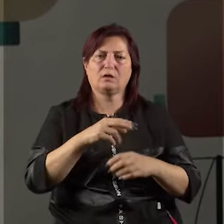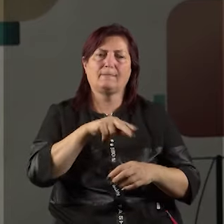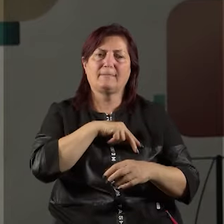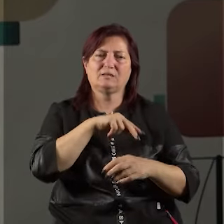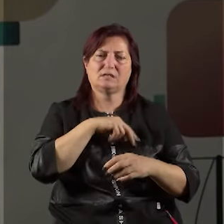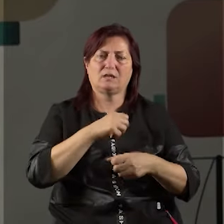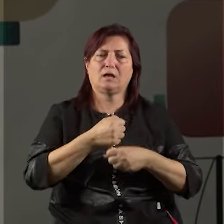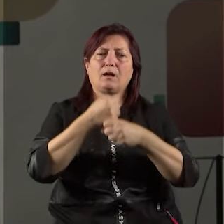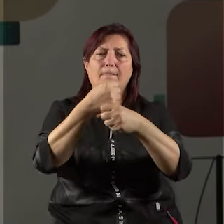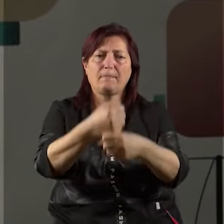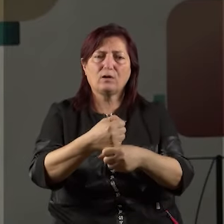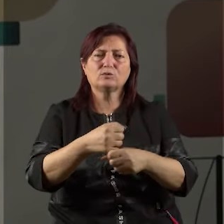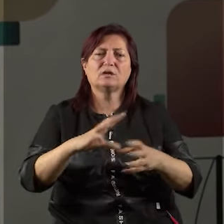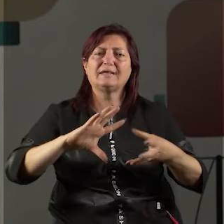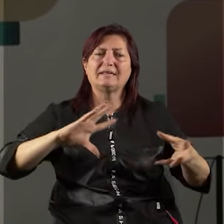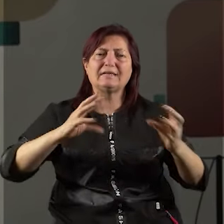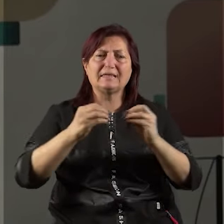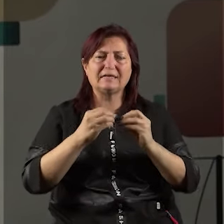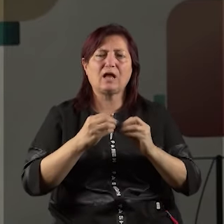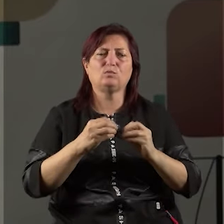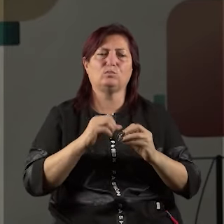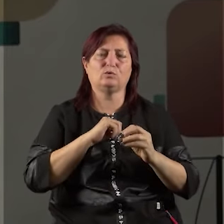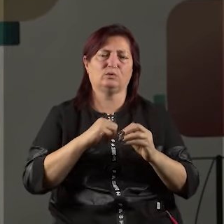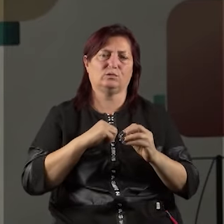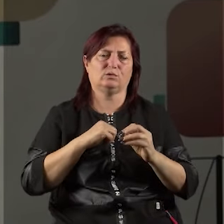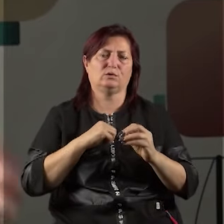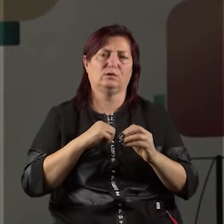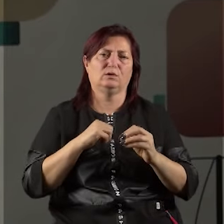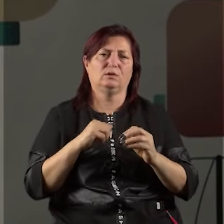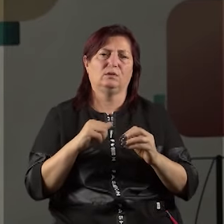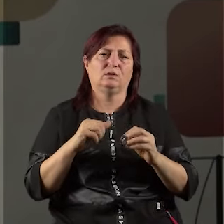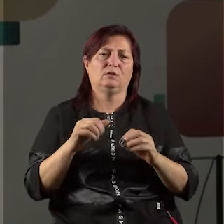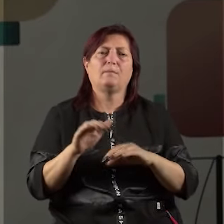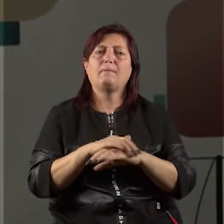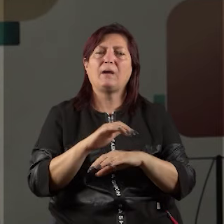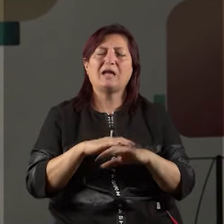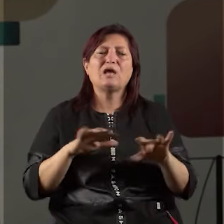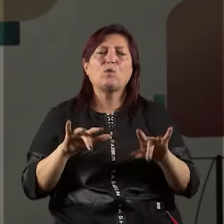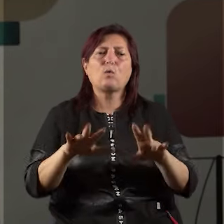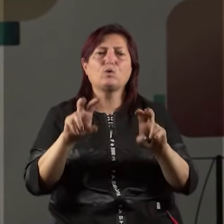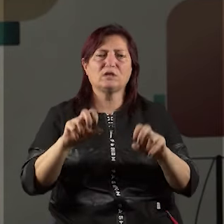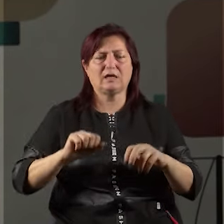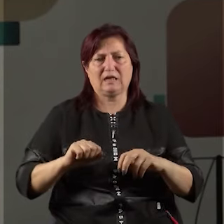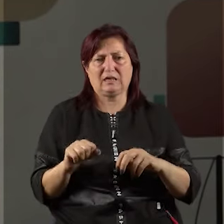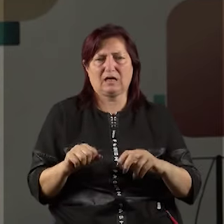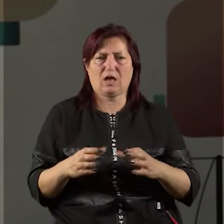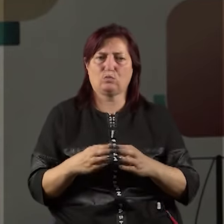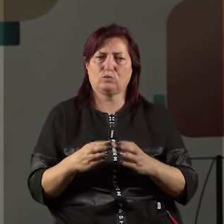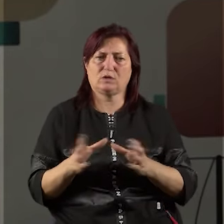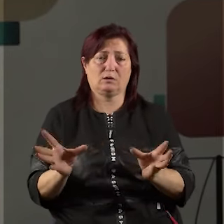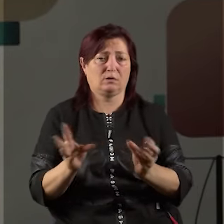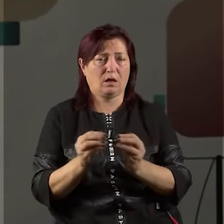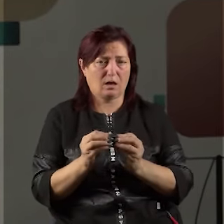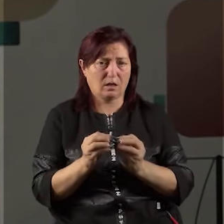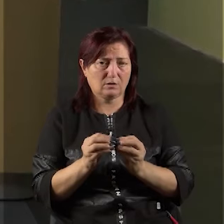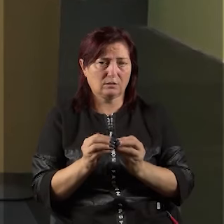մրցանակաբաշխություն ընդհանուր բարեգործական ընկերության հետ, և այ բարեգործական ընդհանուր այ բարեգործական, այո,